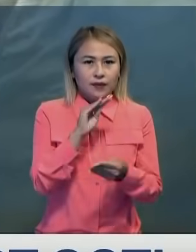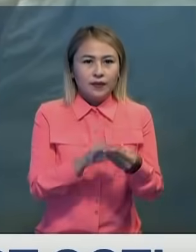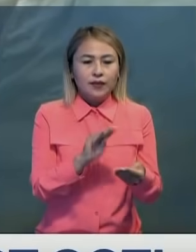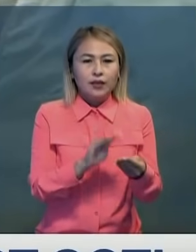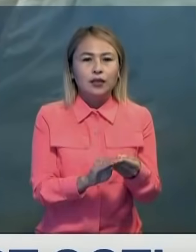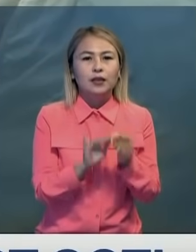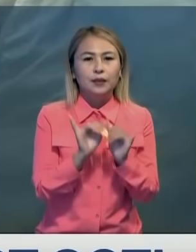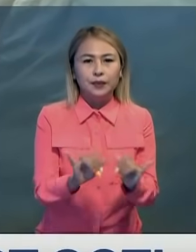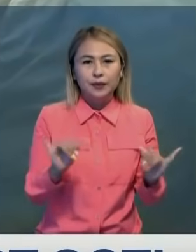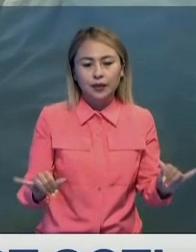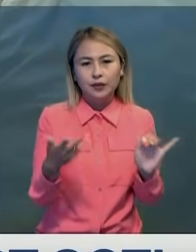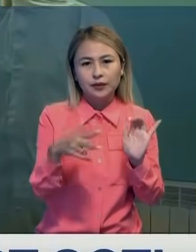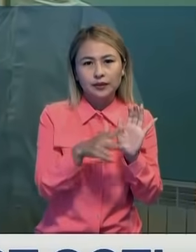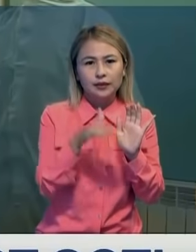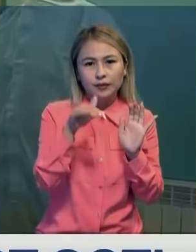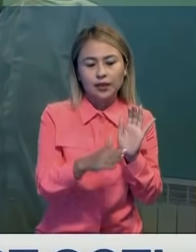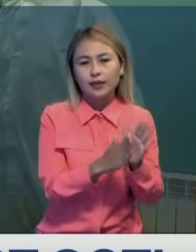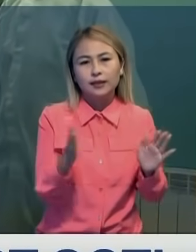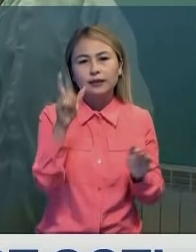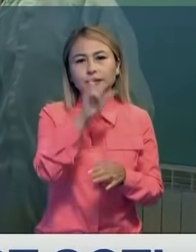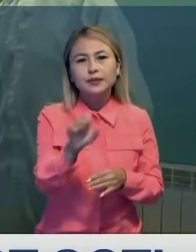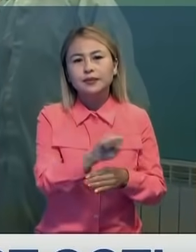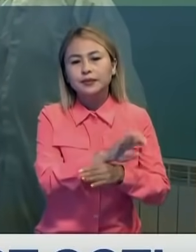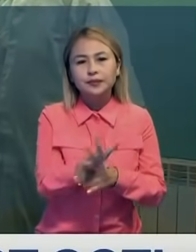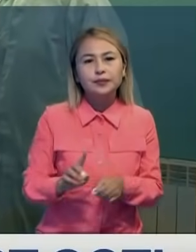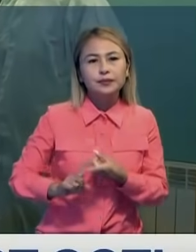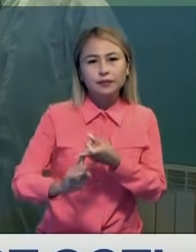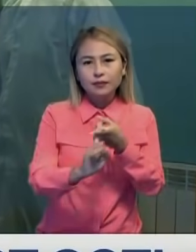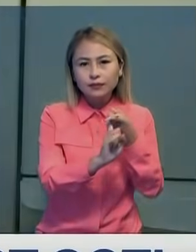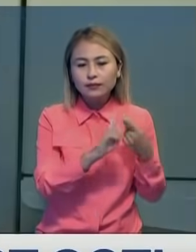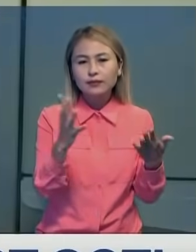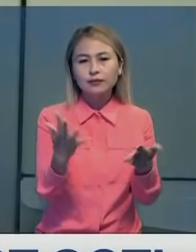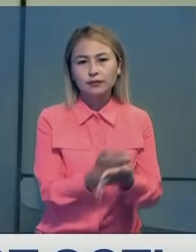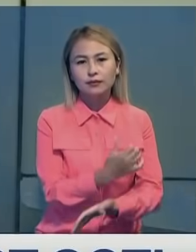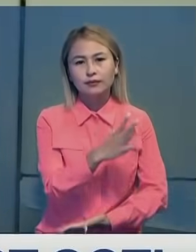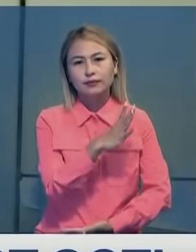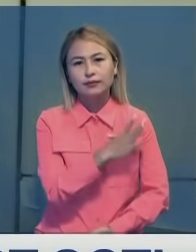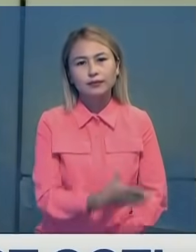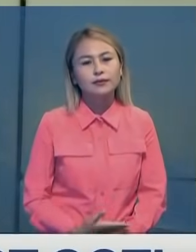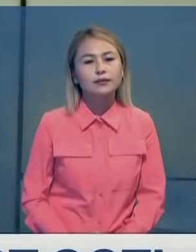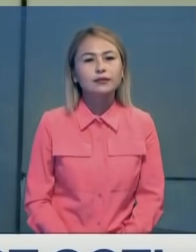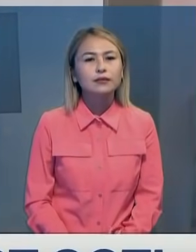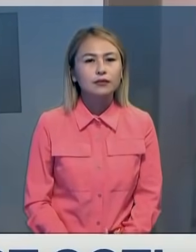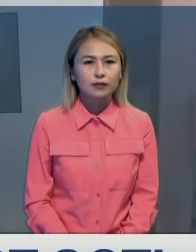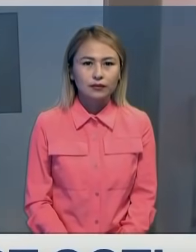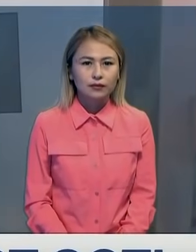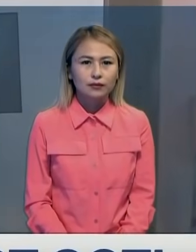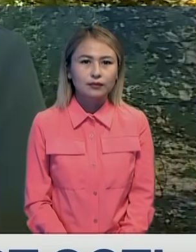отыр. Айта кетейік, аймақта былтырдан бері 38 мыңнан аса адамнан коронавирустық инфекцияның белгілері байқалған.